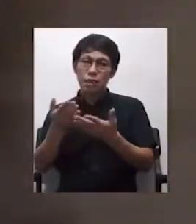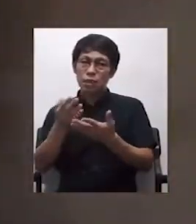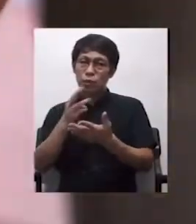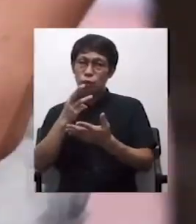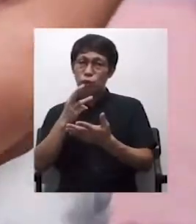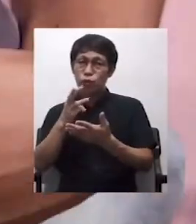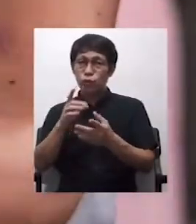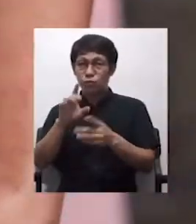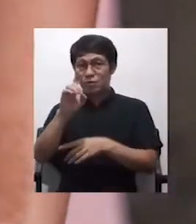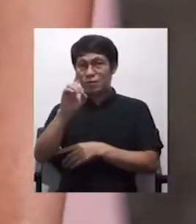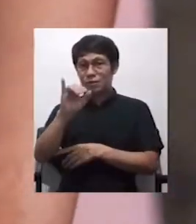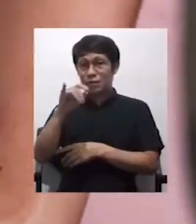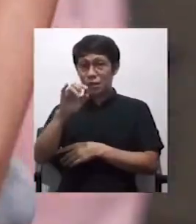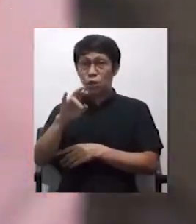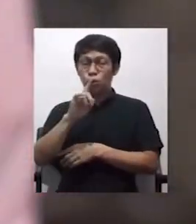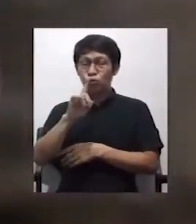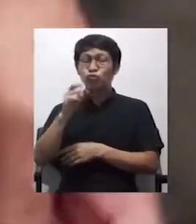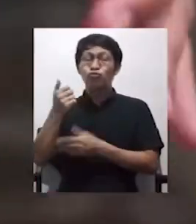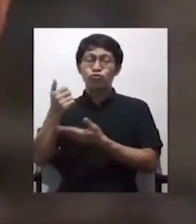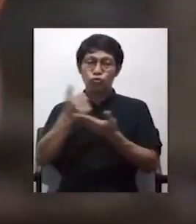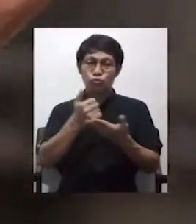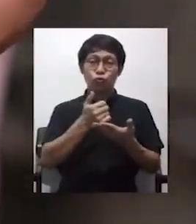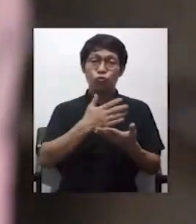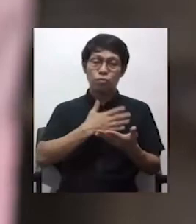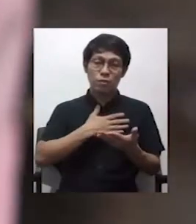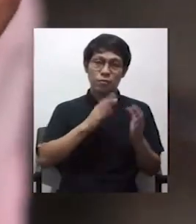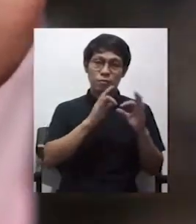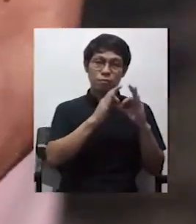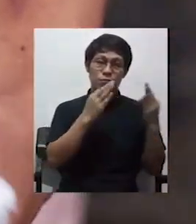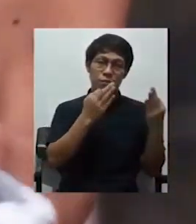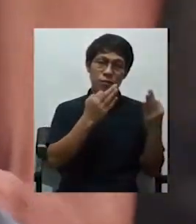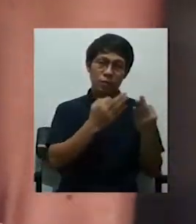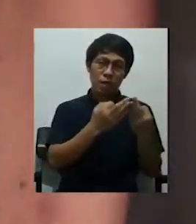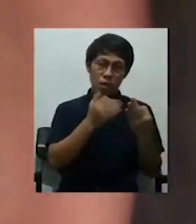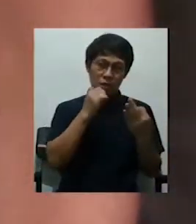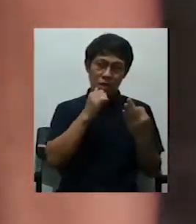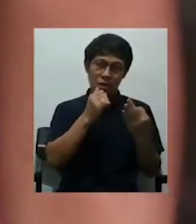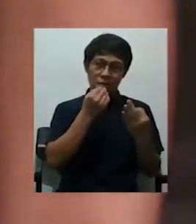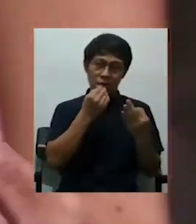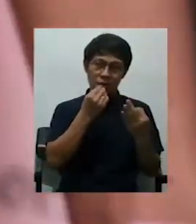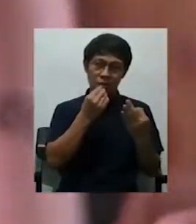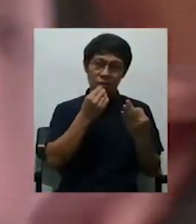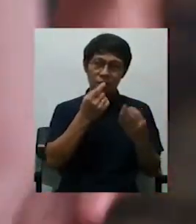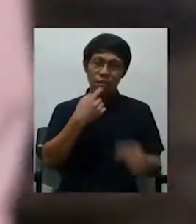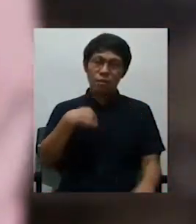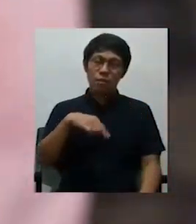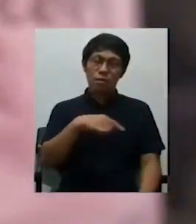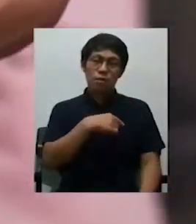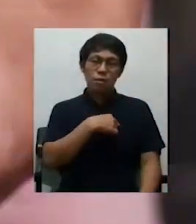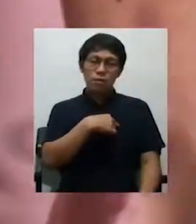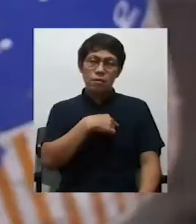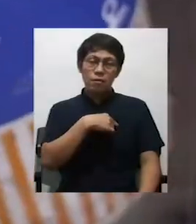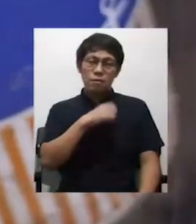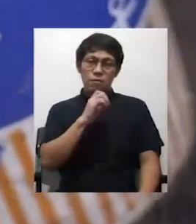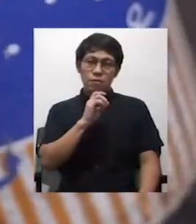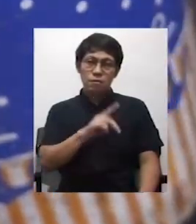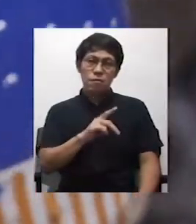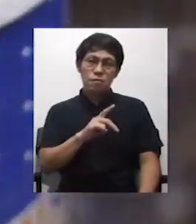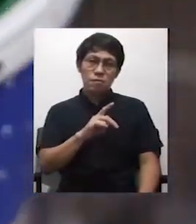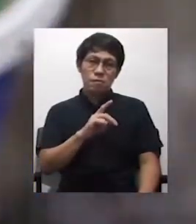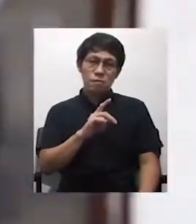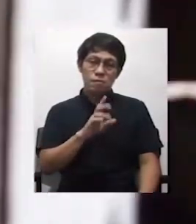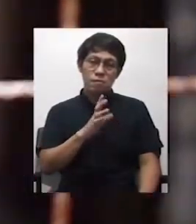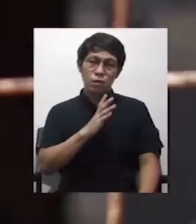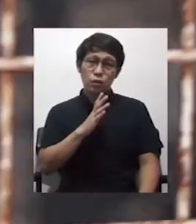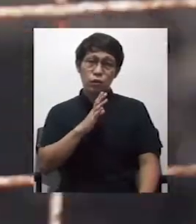po sa amin kasi sa pang-araw-araw namin. Kaya po, yung mga kalapati na yan, kumbaga, parang sila rin